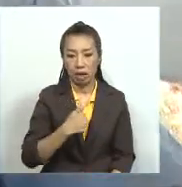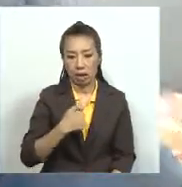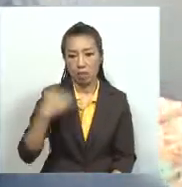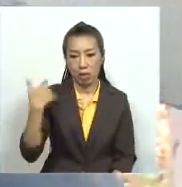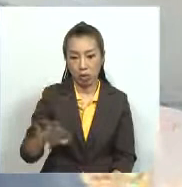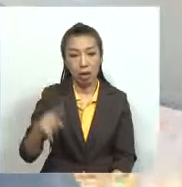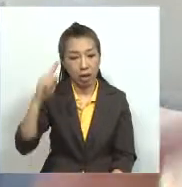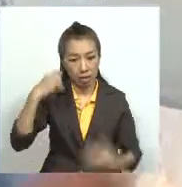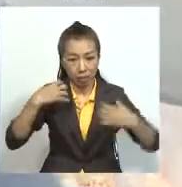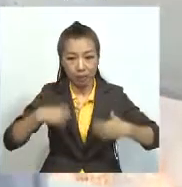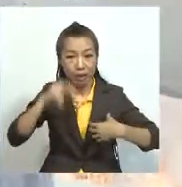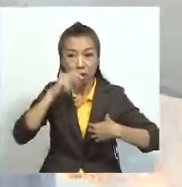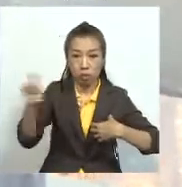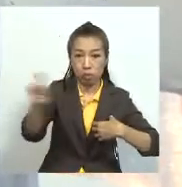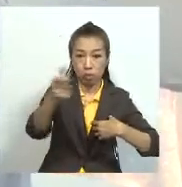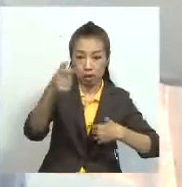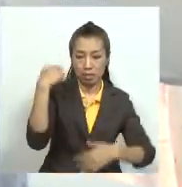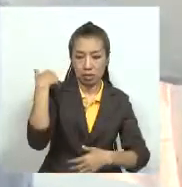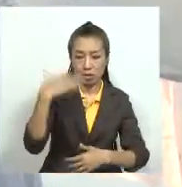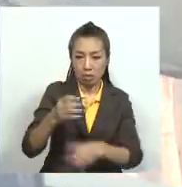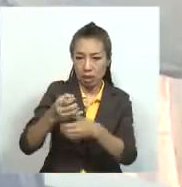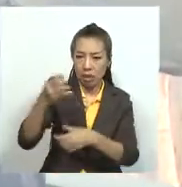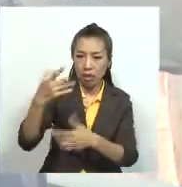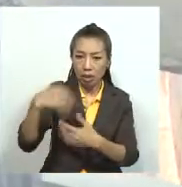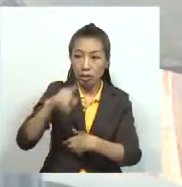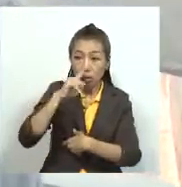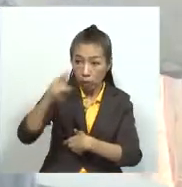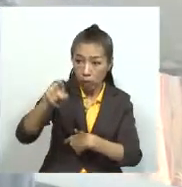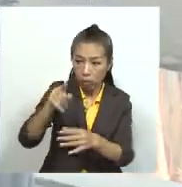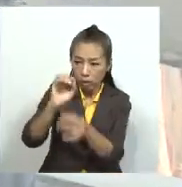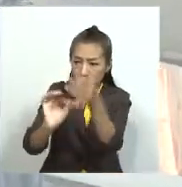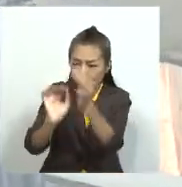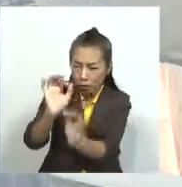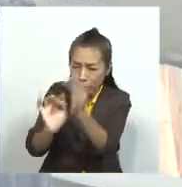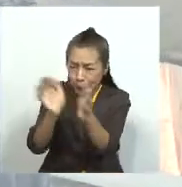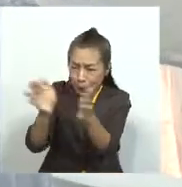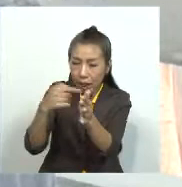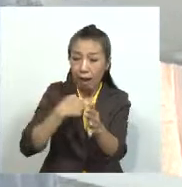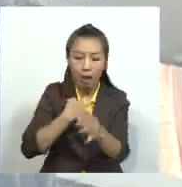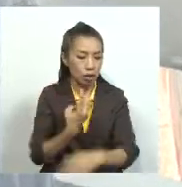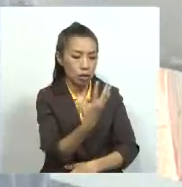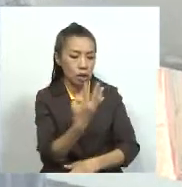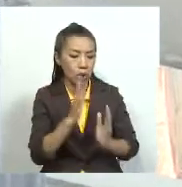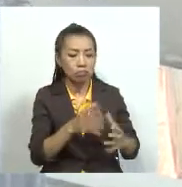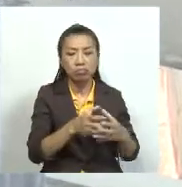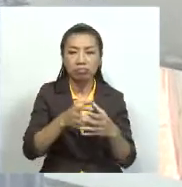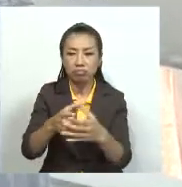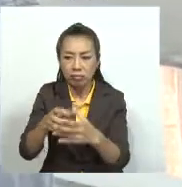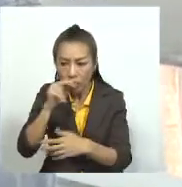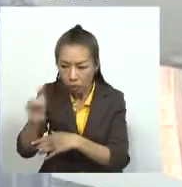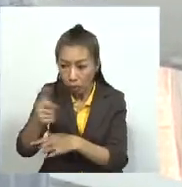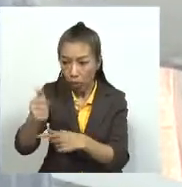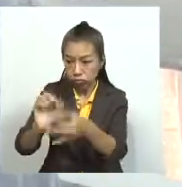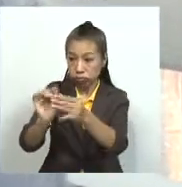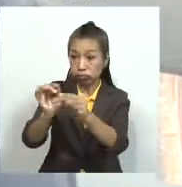พ่นไอโบโลแล้วก็ดับไฟไปก่อนถ้าจุดที่มันเกิดขึ้นที่เล็กเราก็ประมาณ4คนดับได้แล้วก็ดับแต่ถ้ามันเกิด